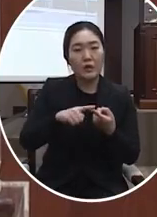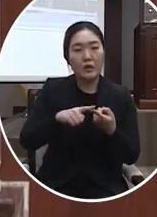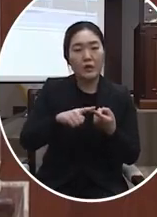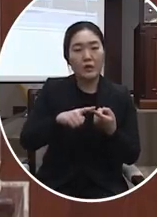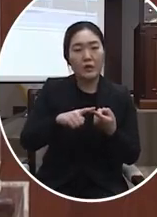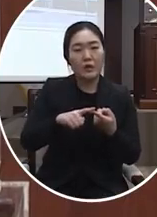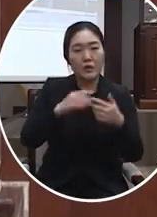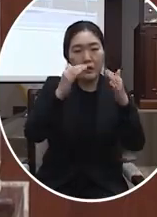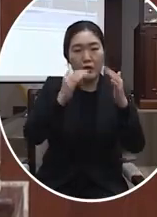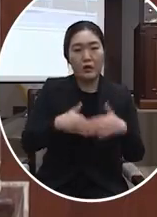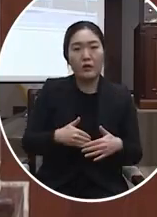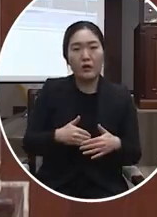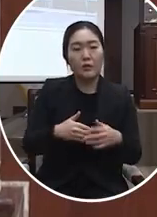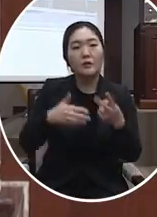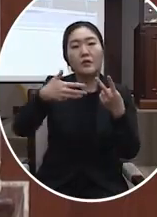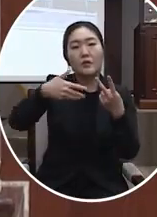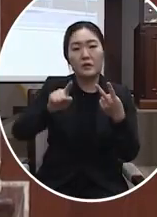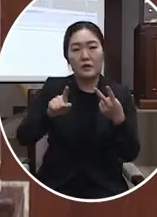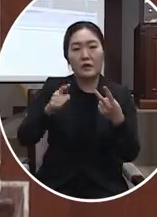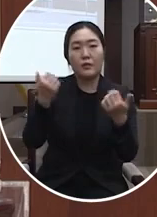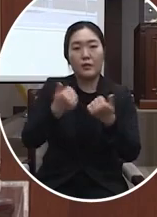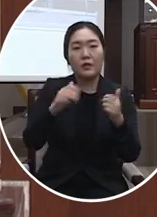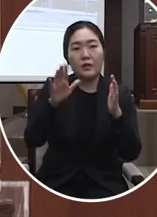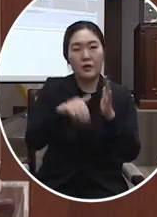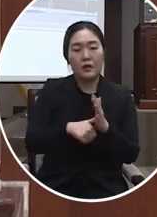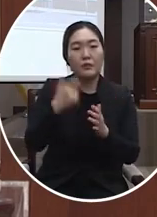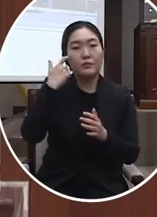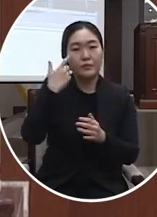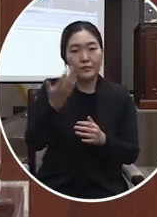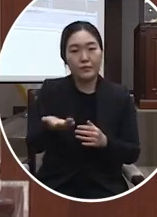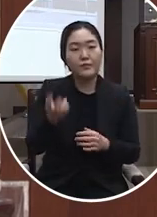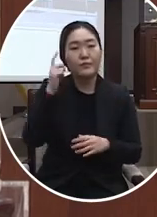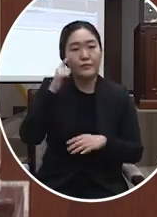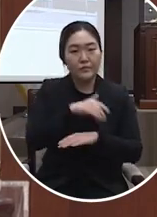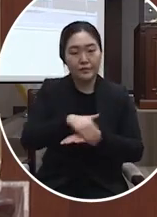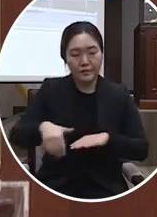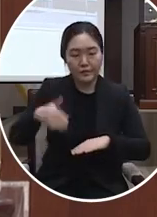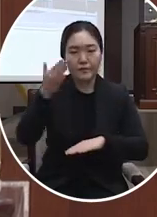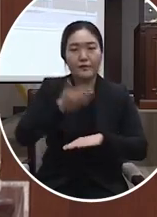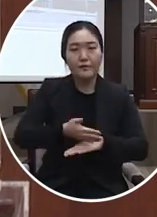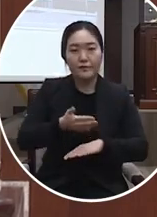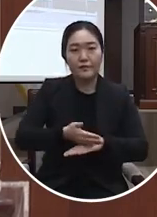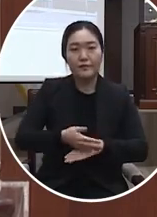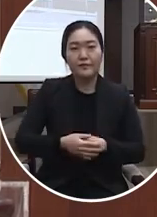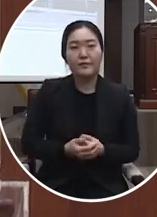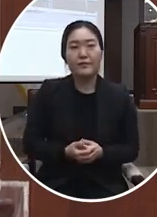내용은 2차 본회의 시 구정 질문을 통해서 질의하겠습니다. 경청해 주셔서 감사합니다.